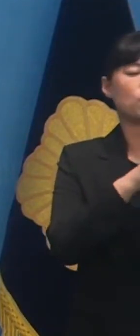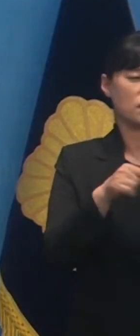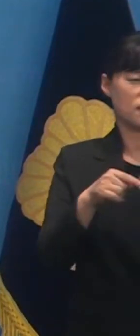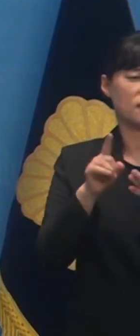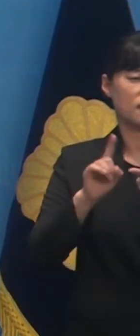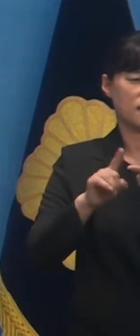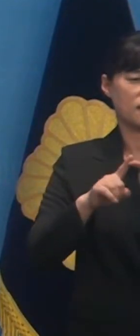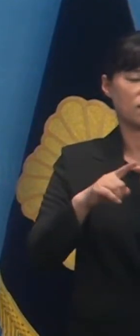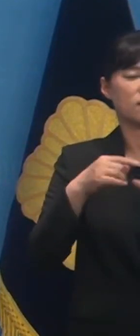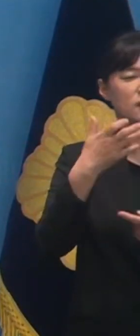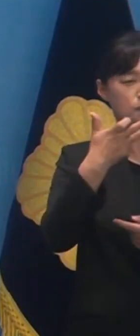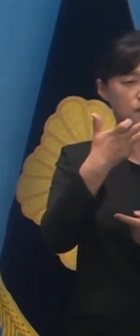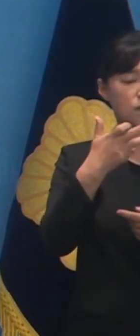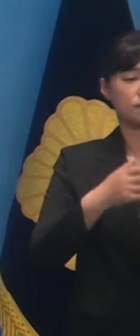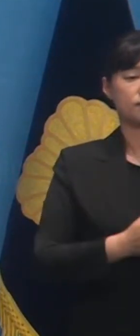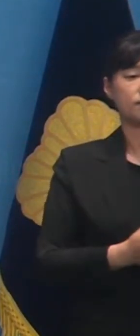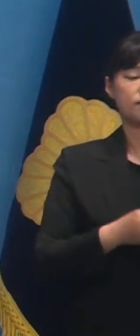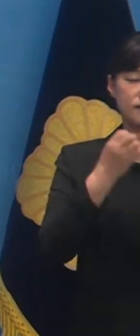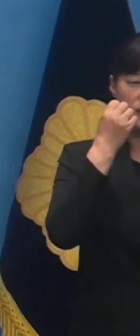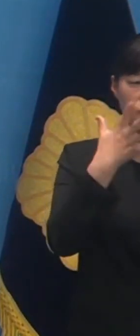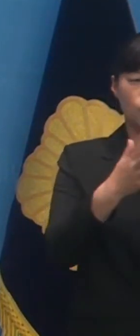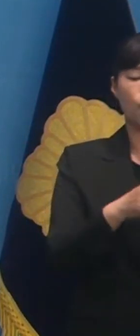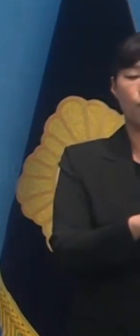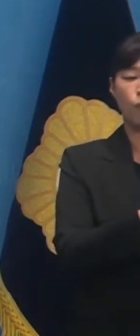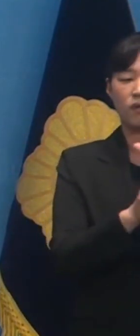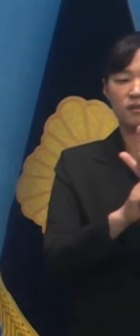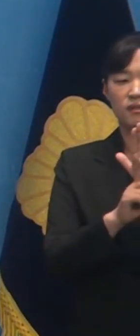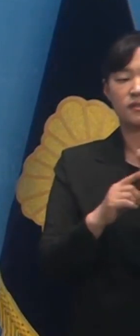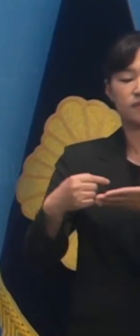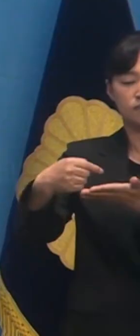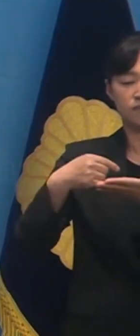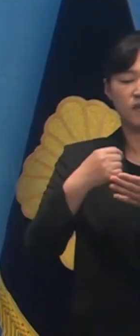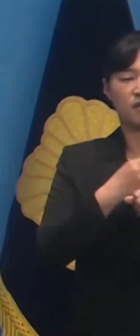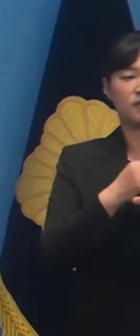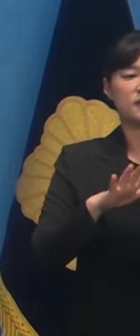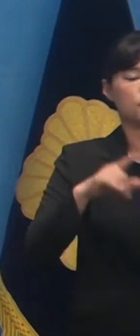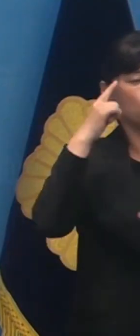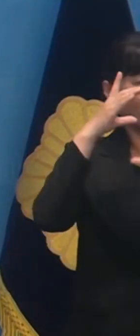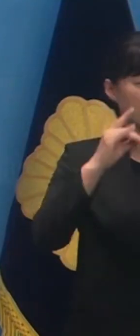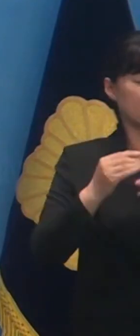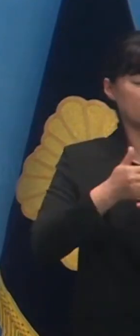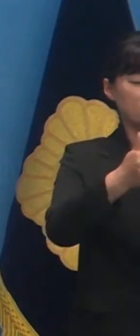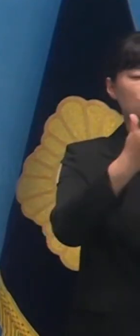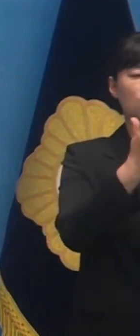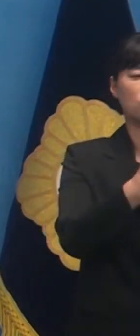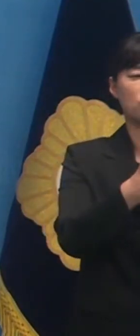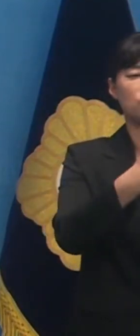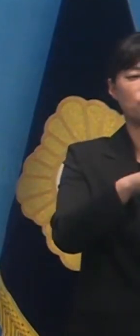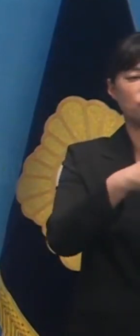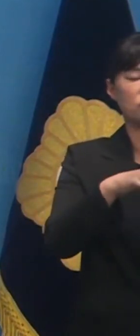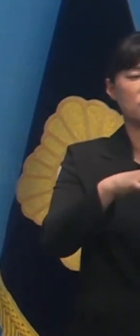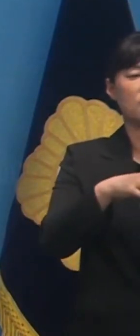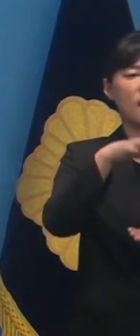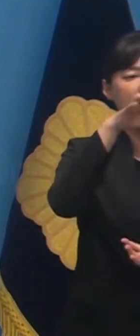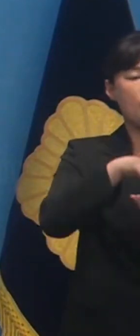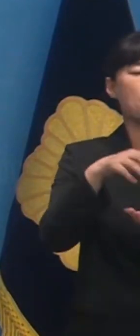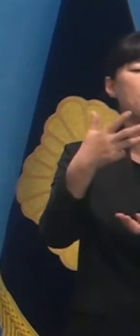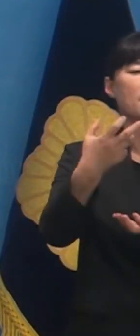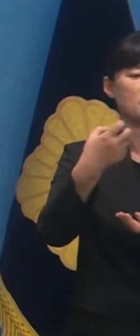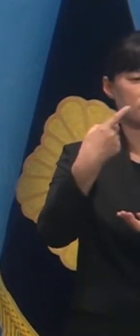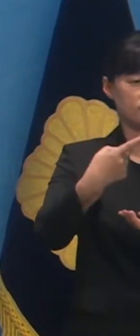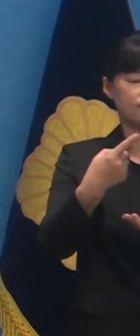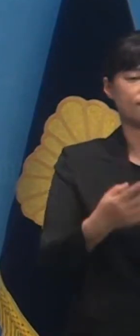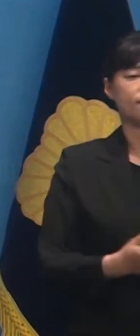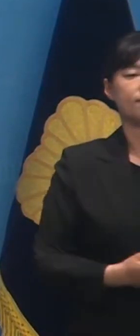등 18건으로 지난주 새로 공개된 청원을 포함해서 현재 동의 진행 중인 청원은 총